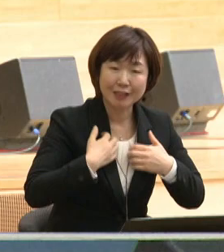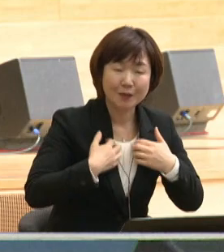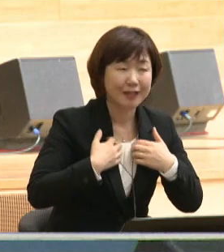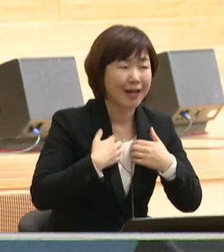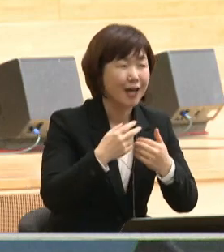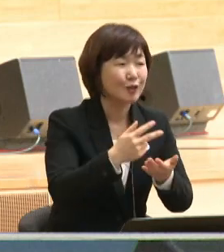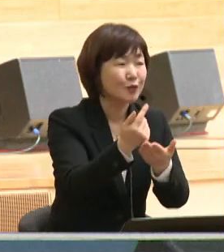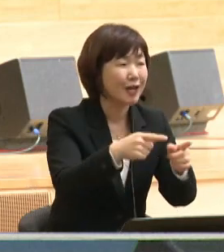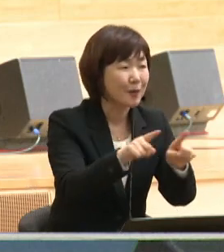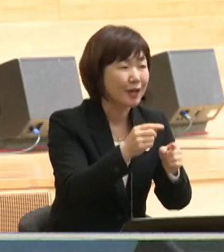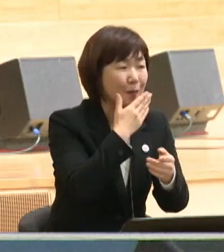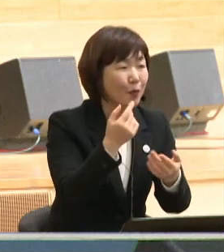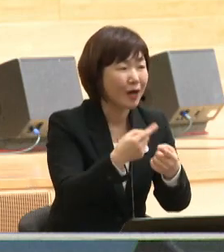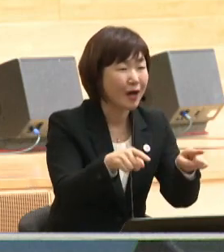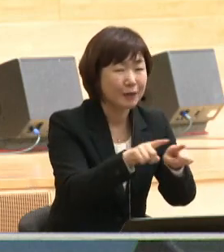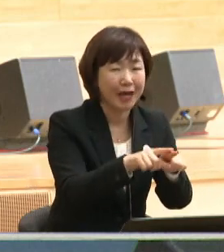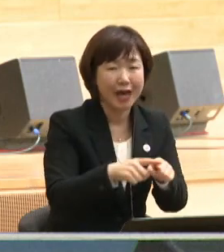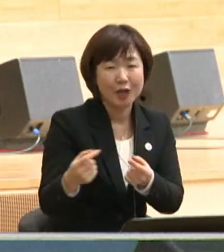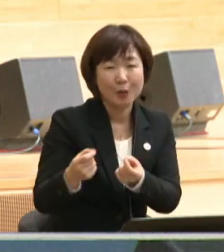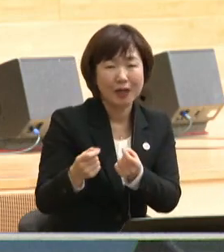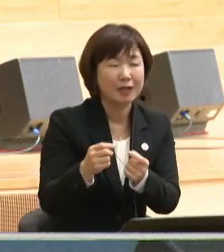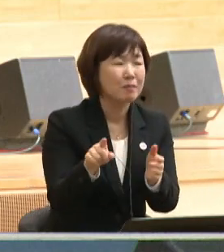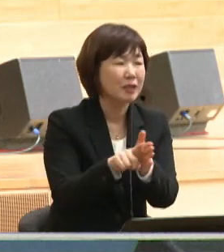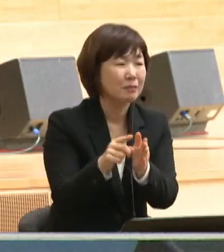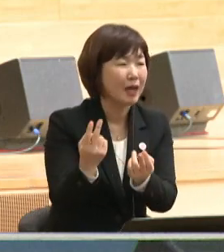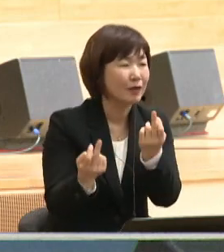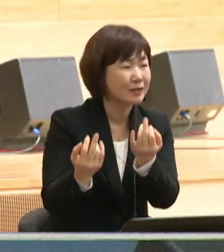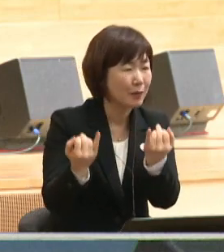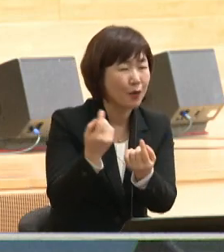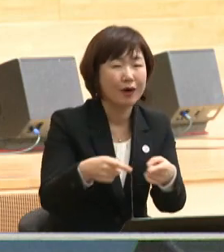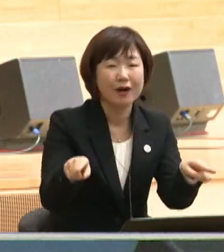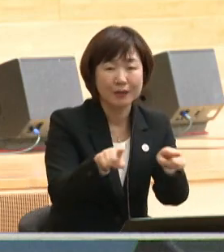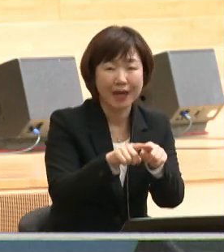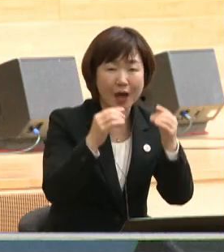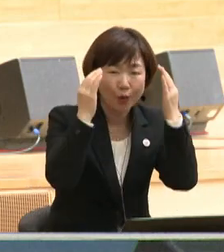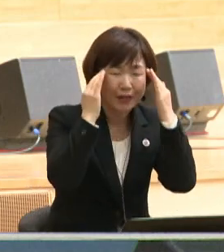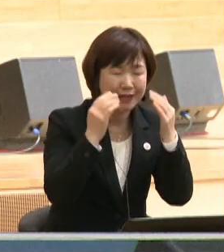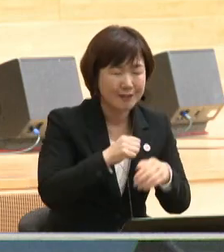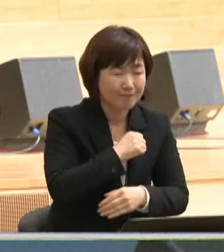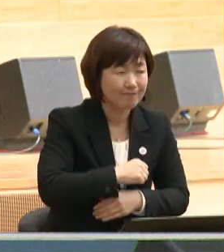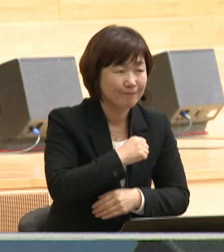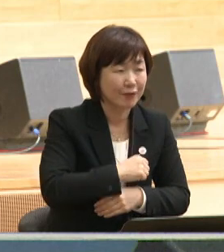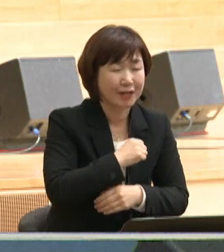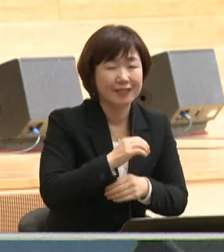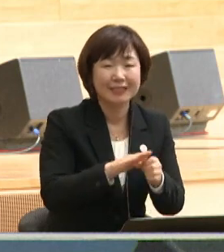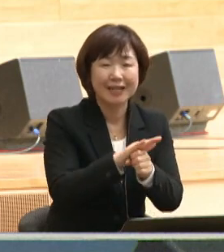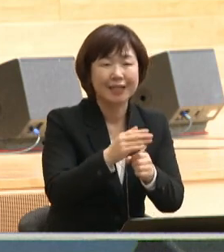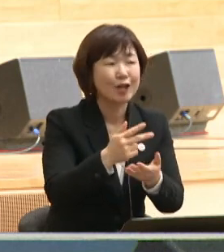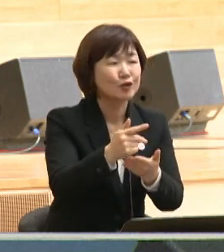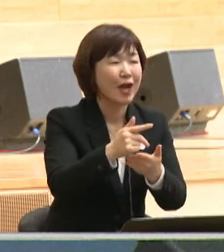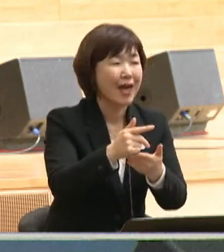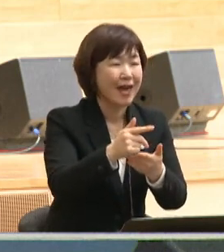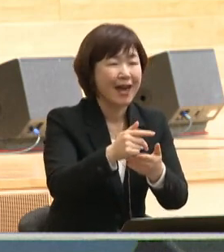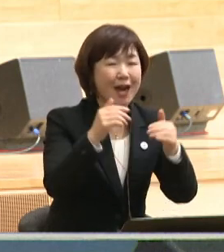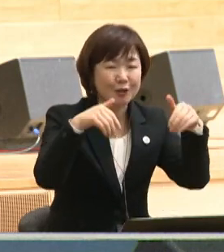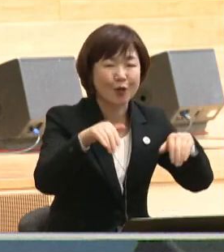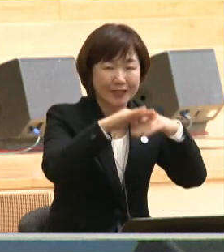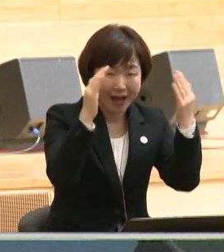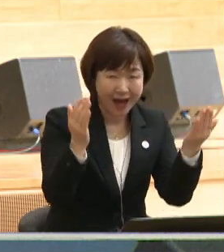함께 기꺼이 복음과 함께 정말 옆에 있는 믿음의 동역자들과 함께 고난을 감내하는 사랑하는 주의 종들 다 될 수 있기를